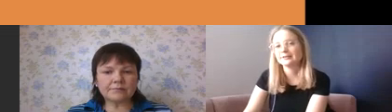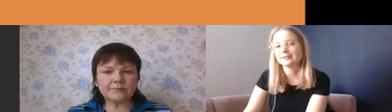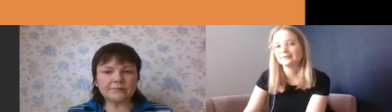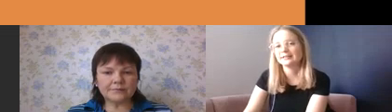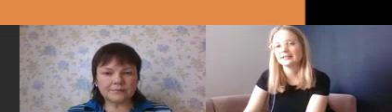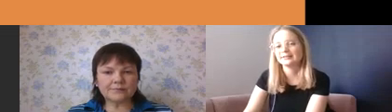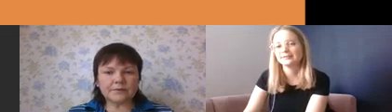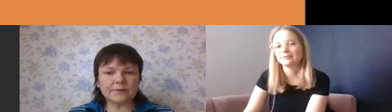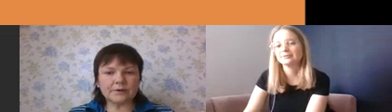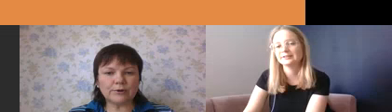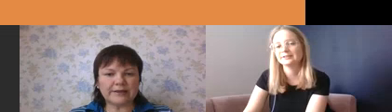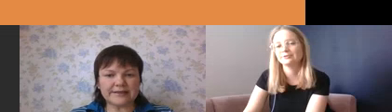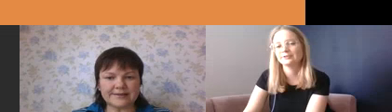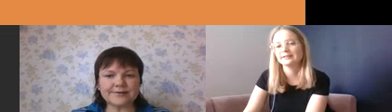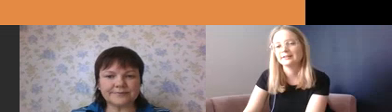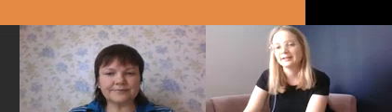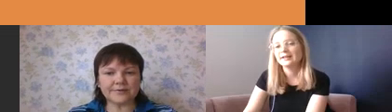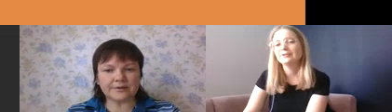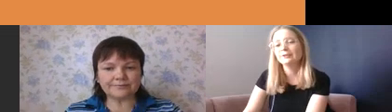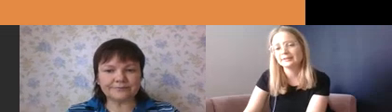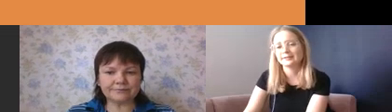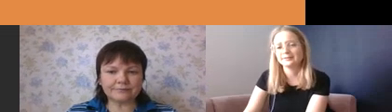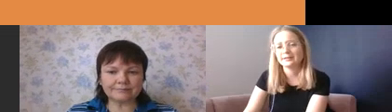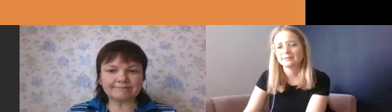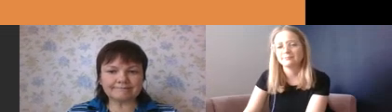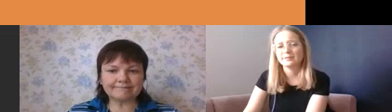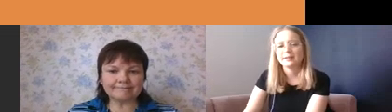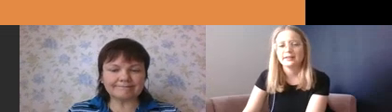selliseks ühekülgseks või selliseks tõstisukseks.